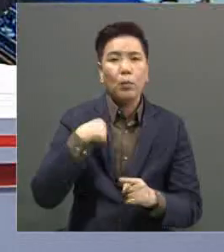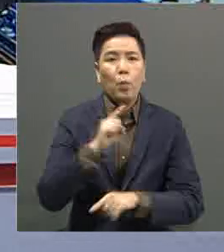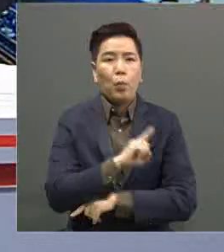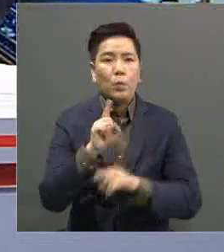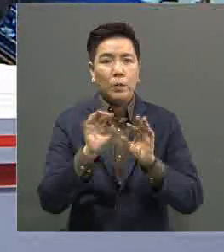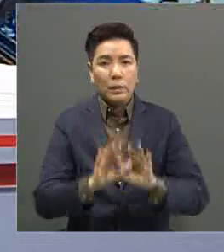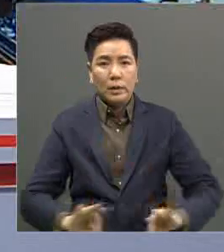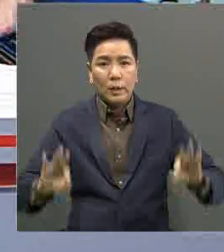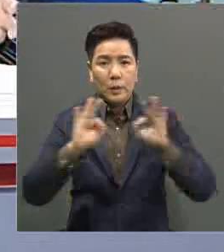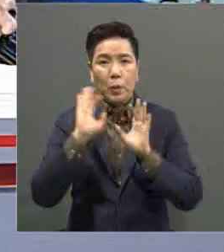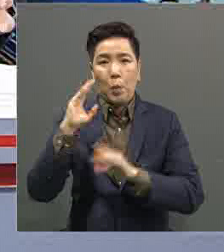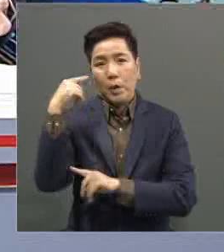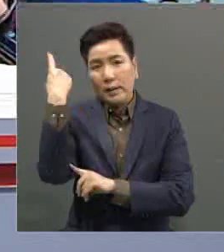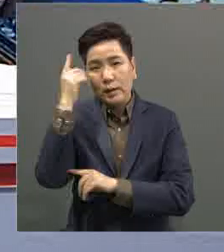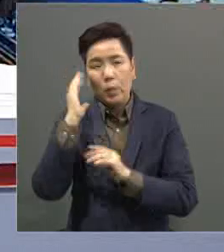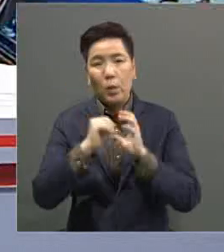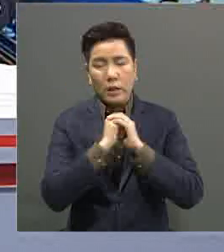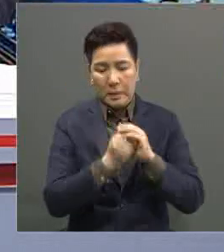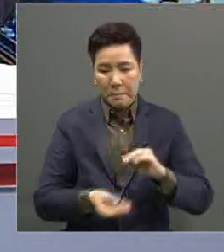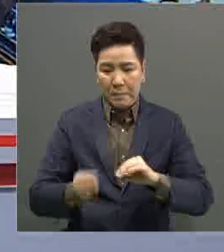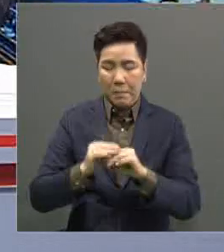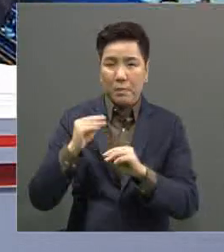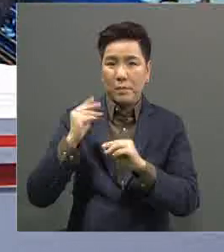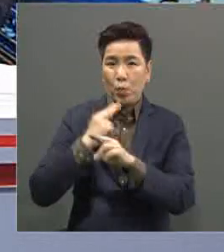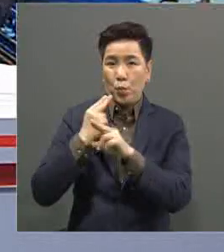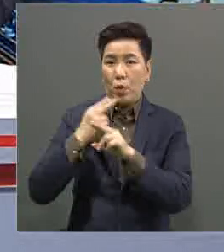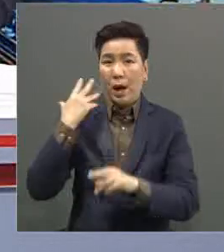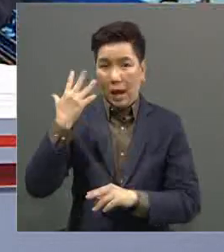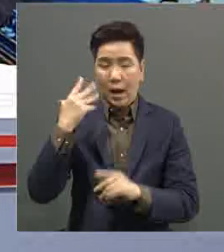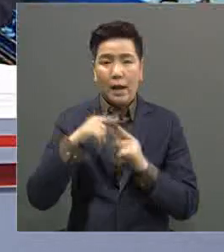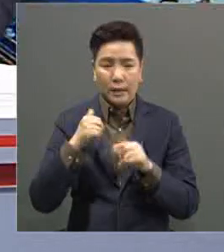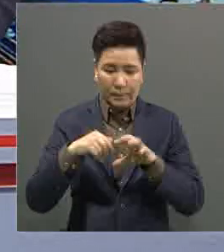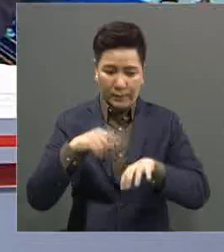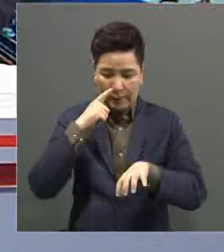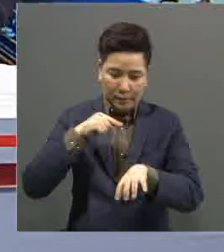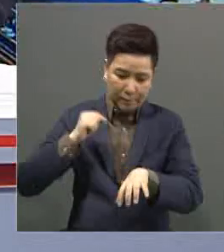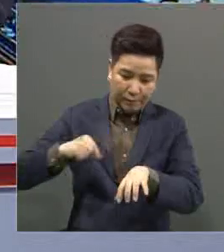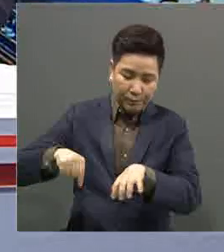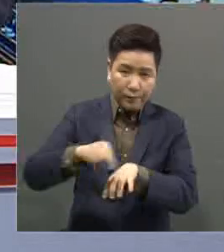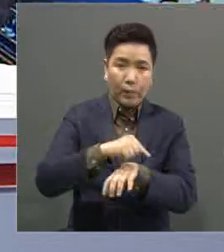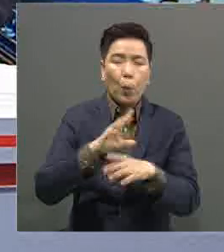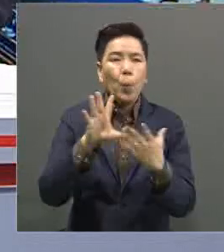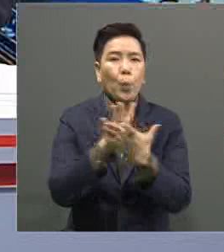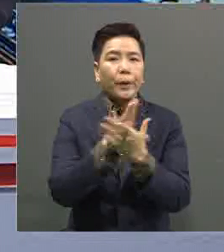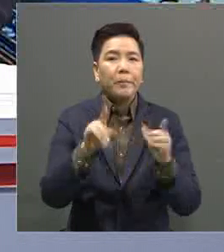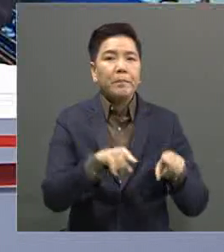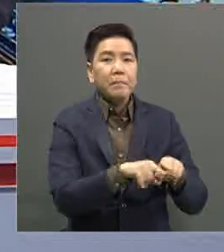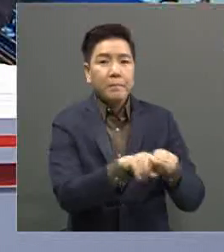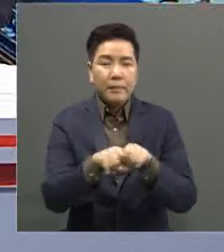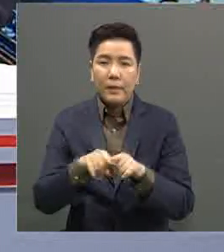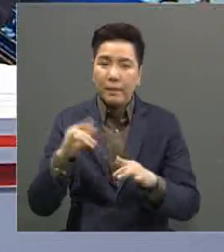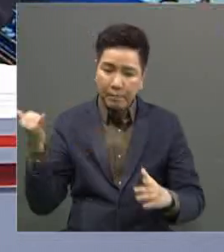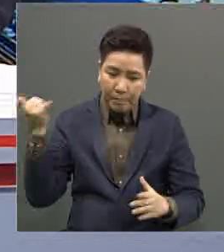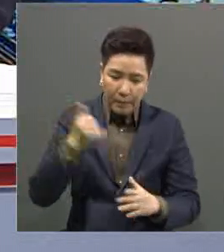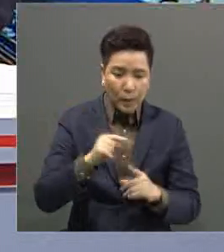ำคัญที่นักท่องเที่ยวทั้งจากจีนเองที่บอกว่าเพิ่มขึ้นมา5เท่ารวมถึงเนี่ยในประเทศรอบๆ บ้านเรานะก็จะมีว่าทำคล้ายๆกันก็มักจะเดินทางท่องเ